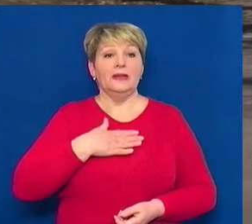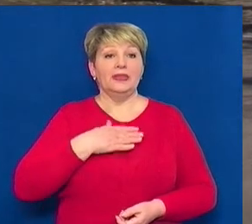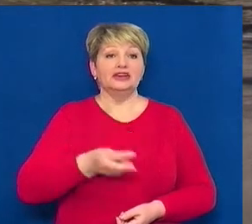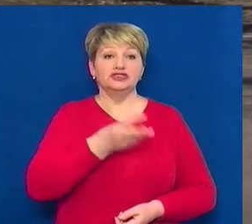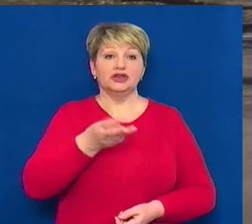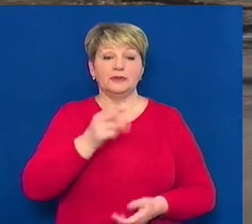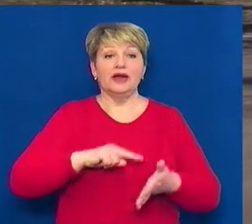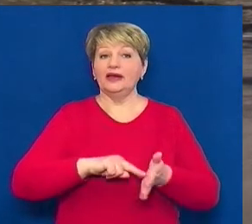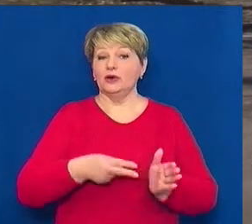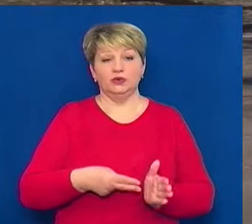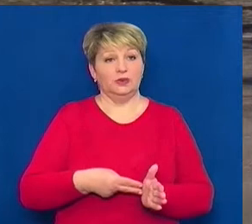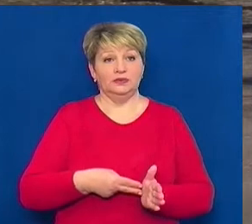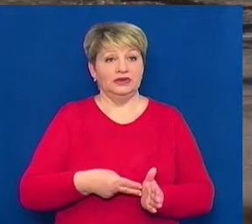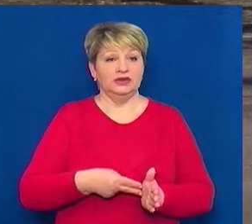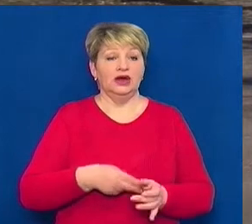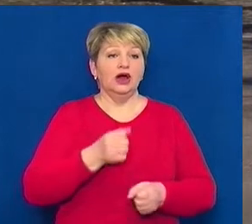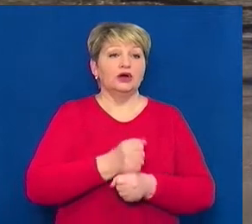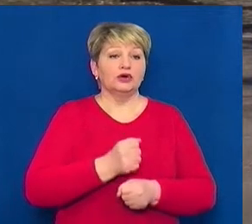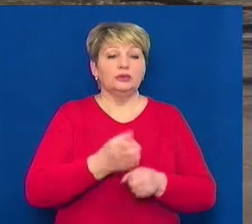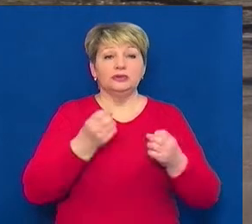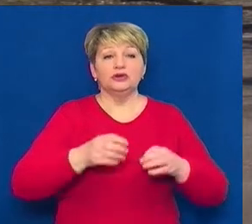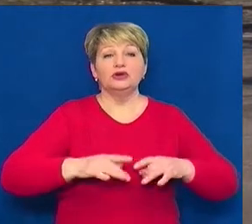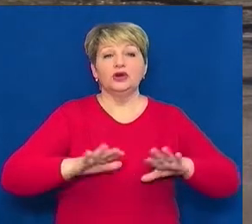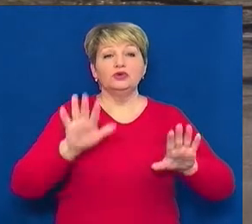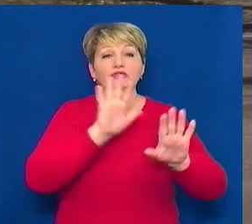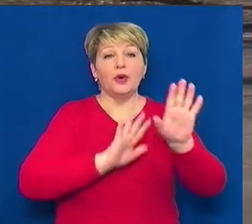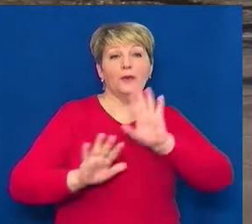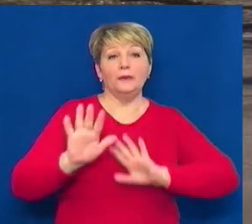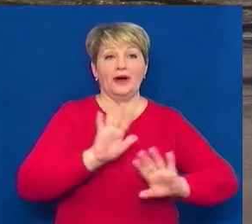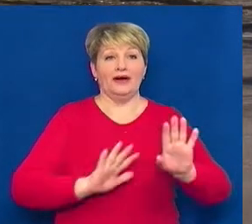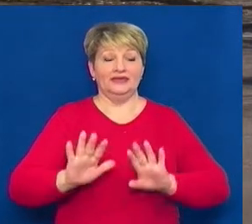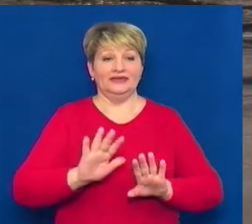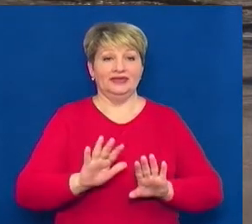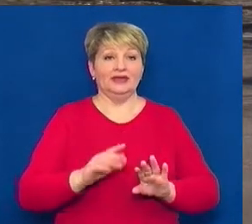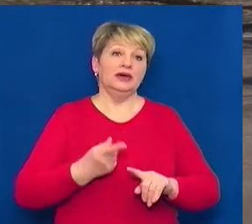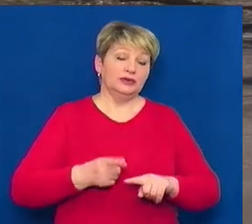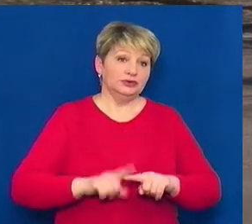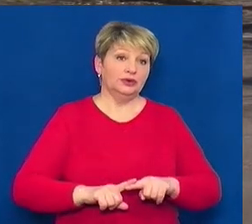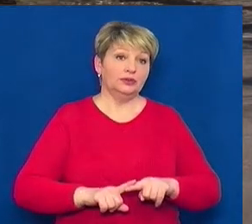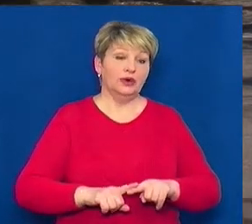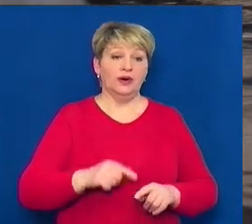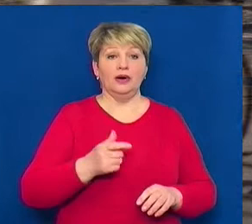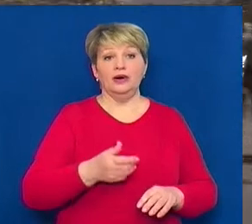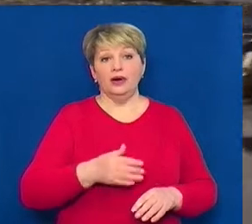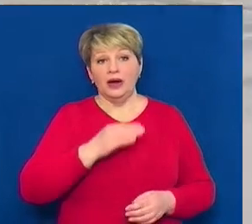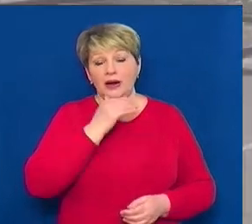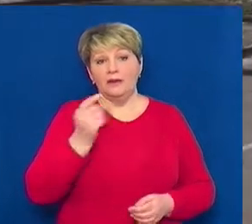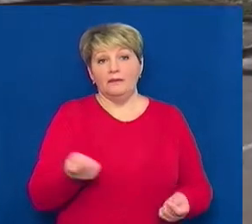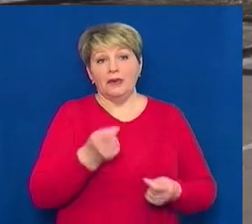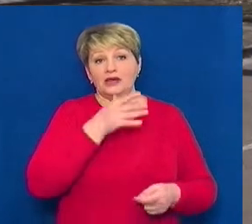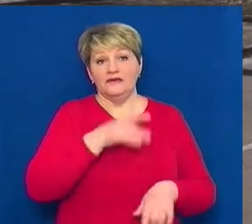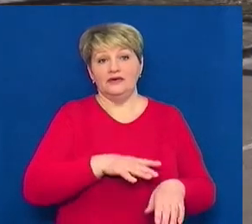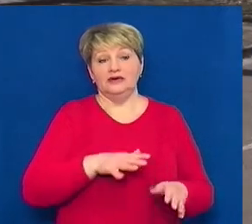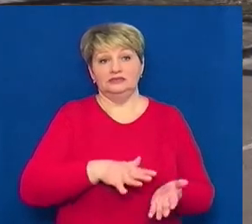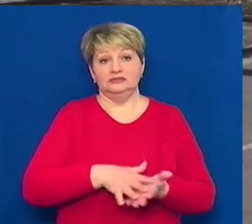вони економні, вони роблять туман, так як спрей. Тому дуже йде багато, мало часу.